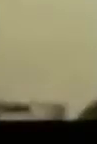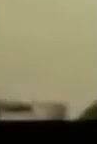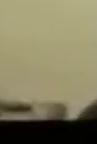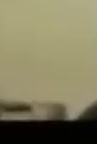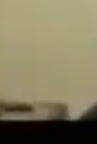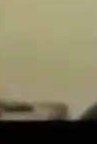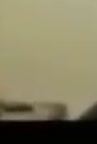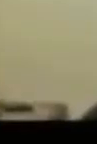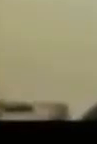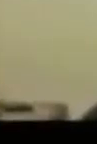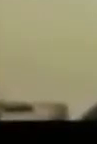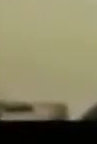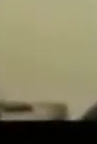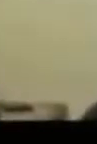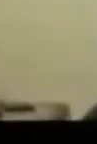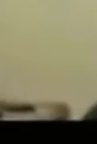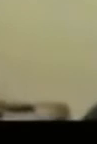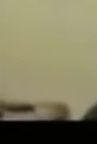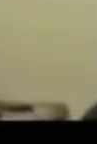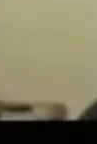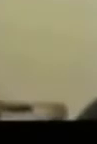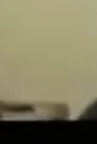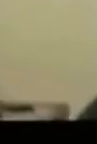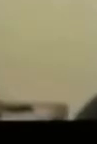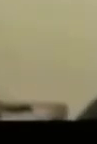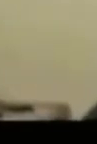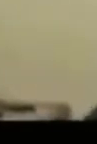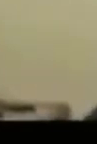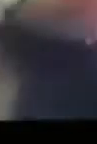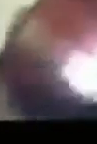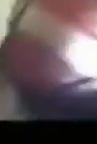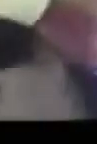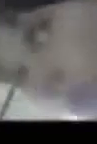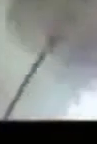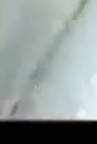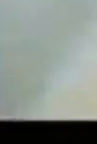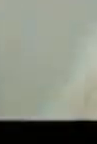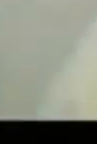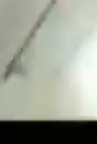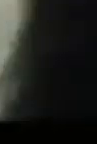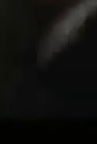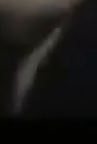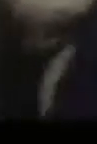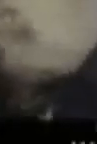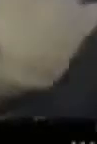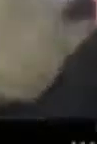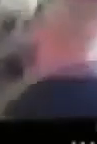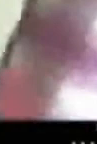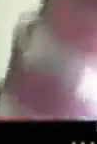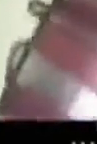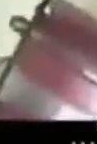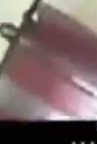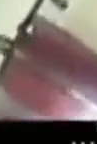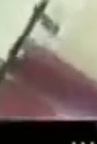להביא הוכחות, ובאמת לפעמים מגיעים כל מיני קצוות של סיפורים שלוקח שבועות וחודשים כדי להגיע למשהו